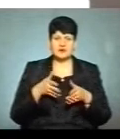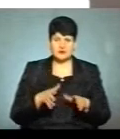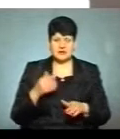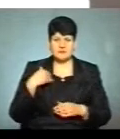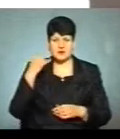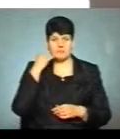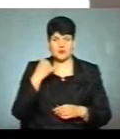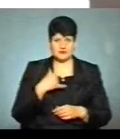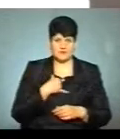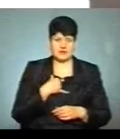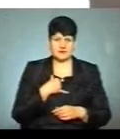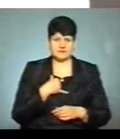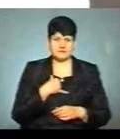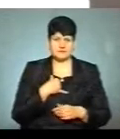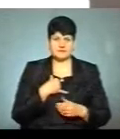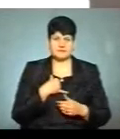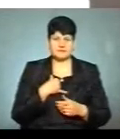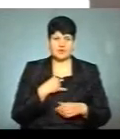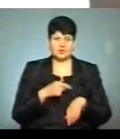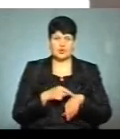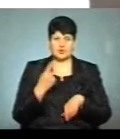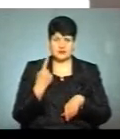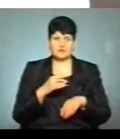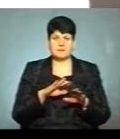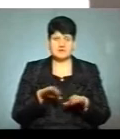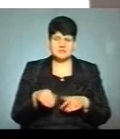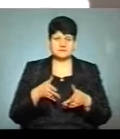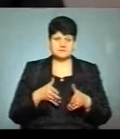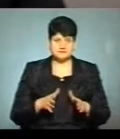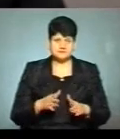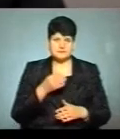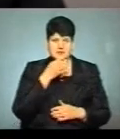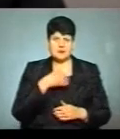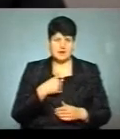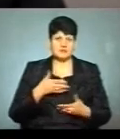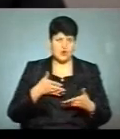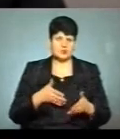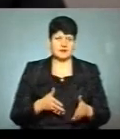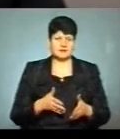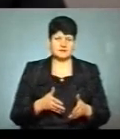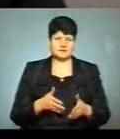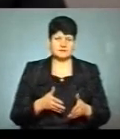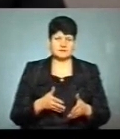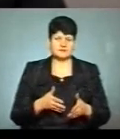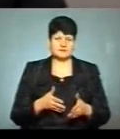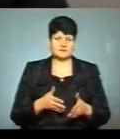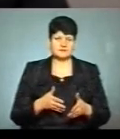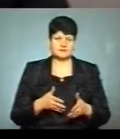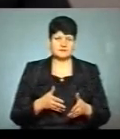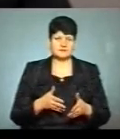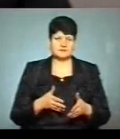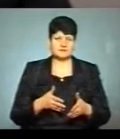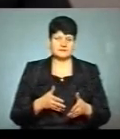подзвонила годину після пологів, що я народила. І... Я знала вас? Так.